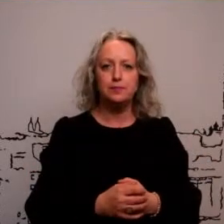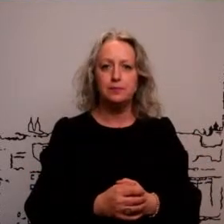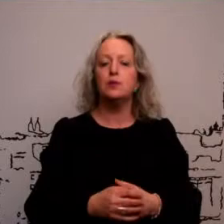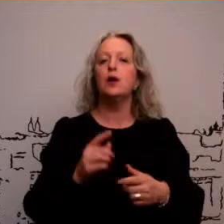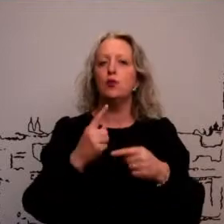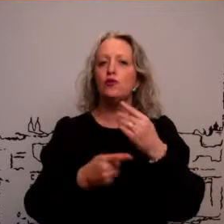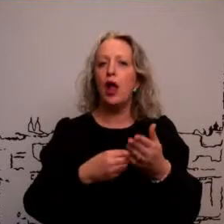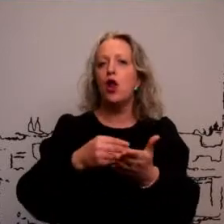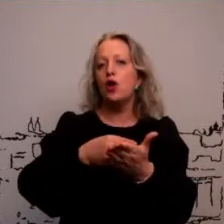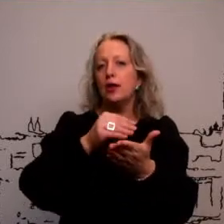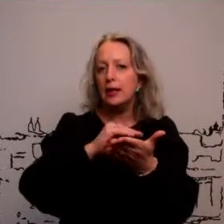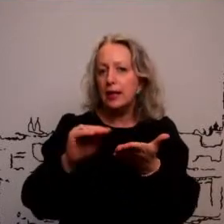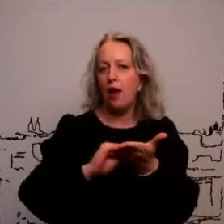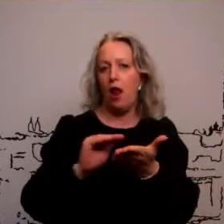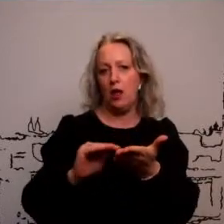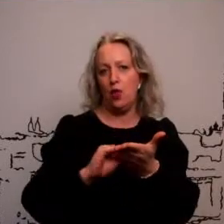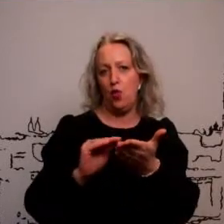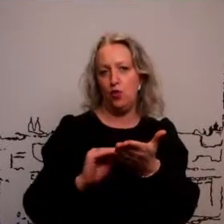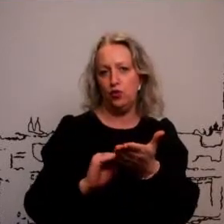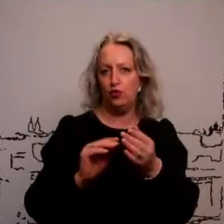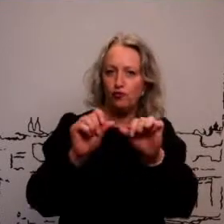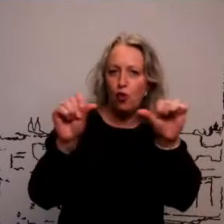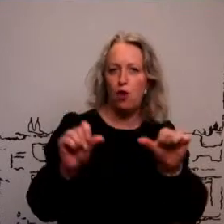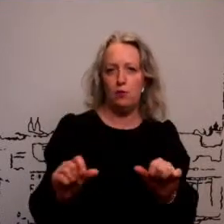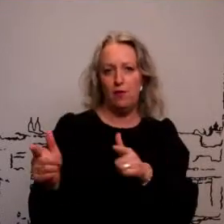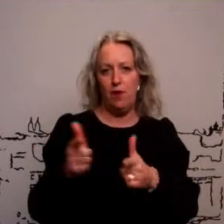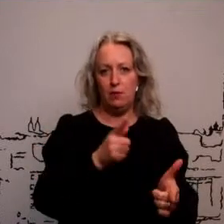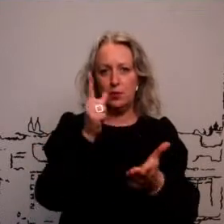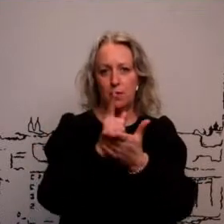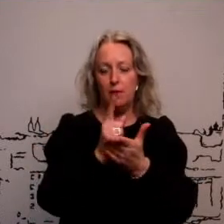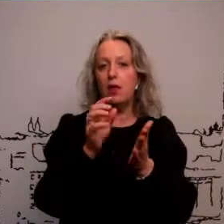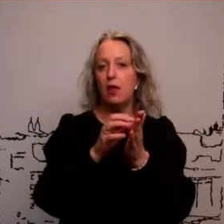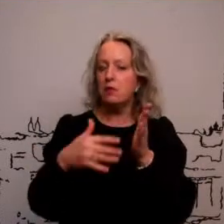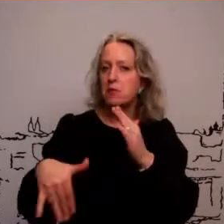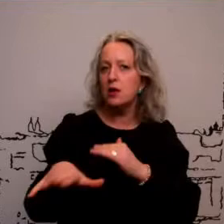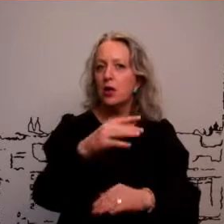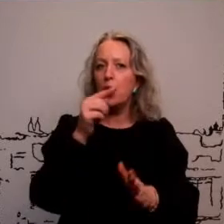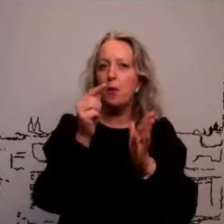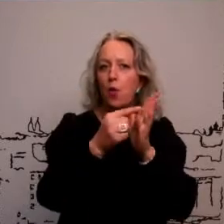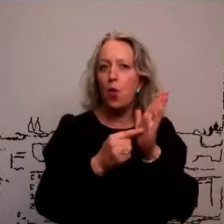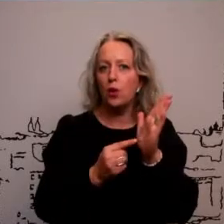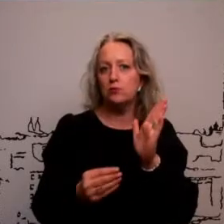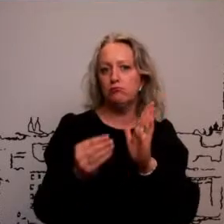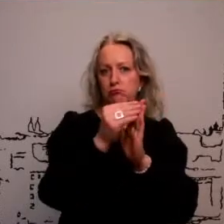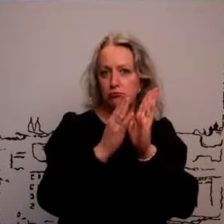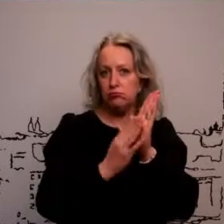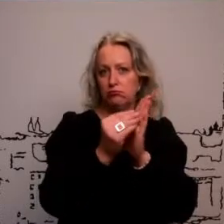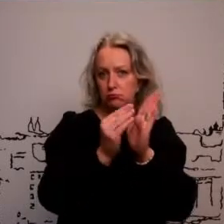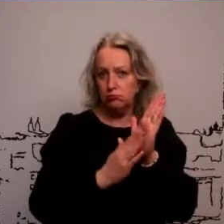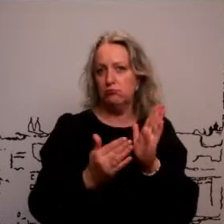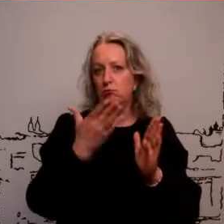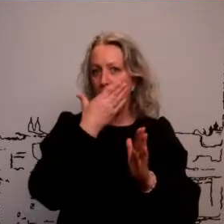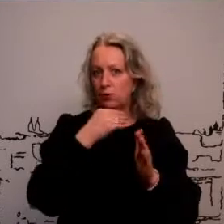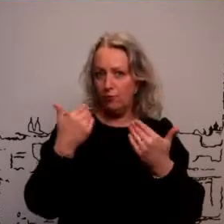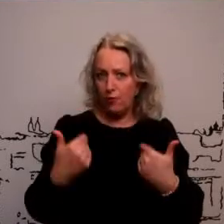kirjalikult vormistama ja ikkagi vormistama selliselt, et kõik punktid on kenasti lepingus kirjas ja mõlema poole allkirjad